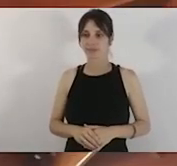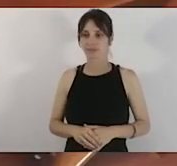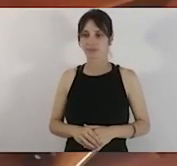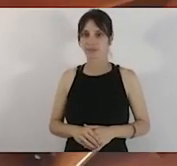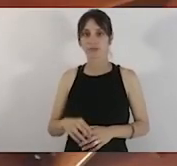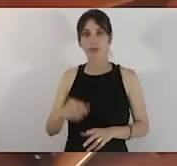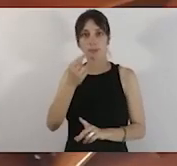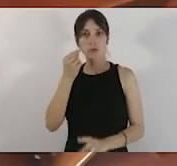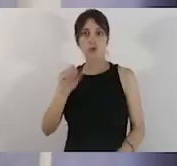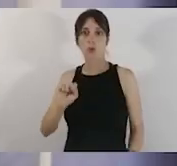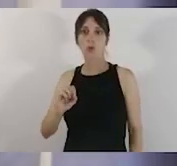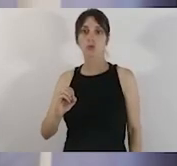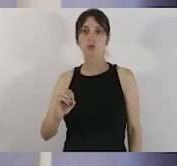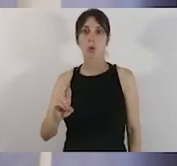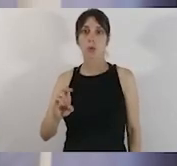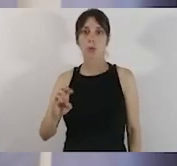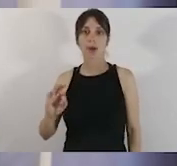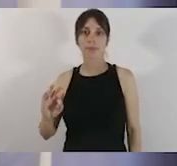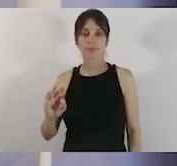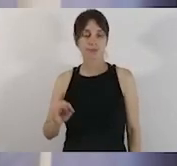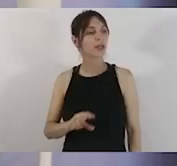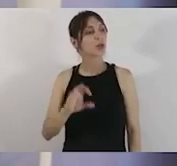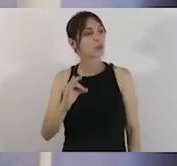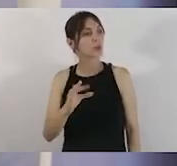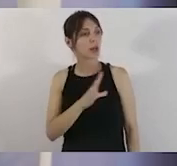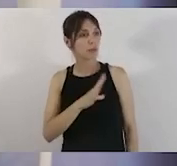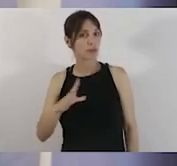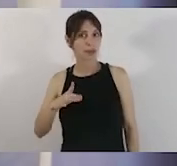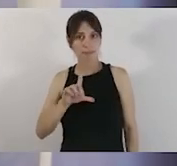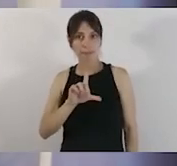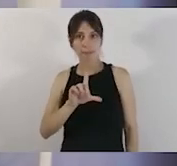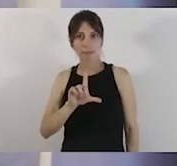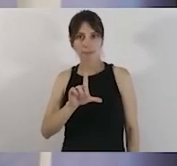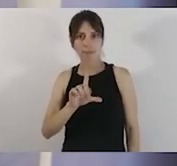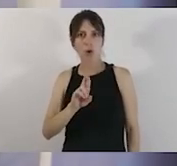Julien Sauré. Oui, comme Madame Rolbert est un peu